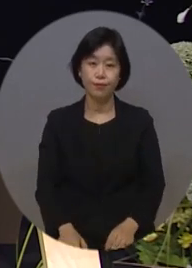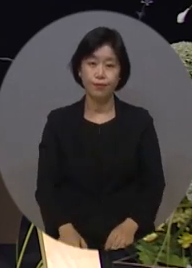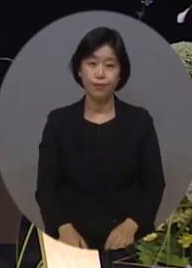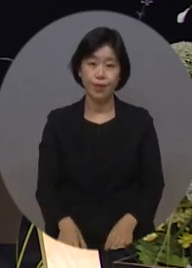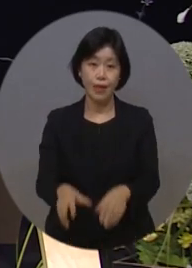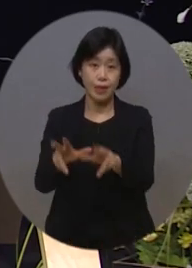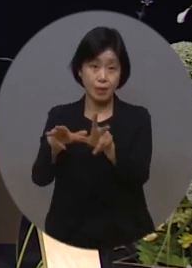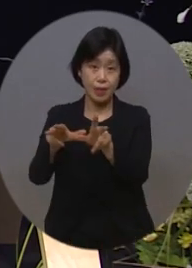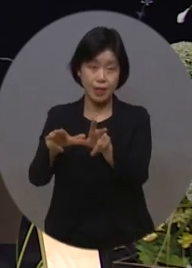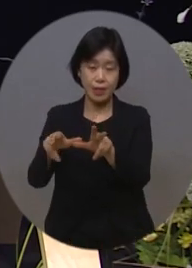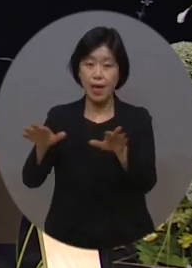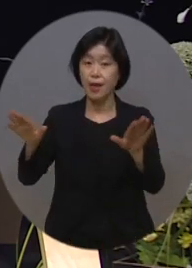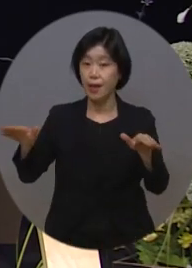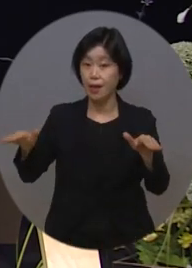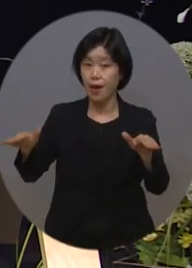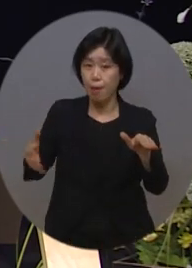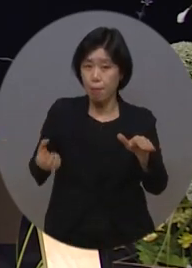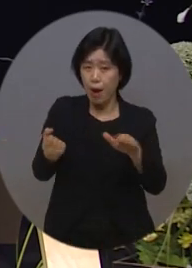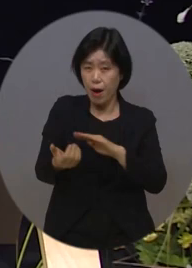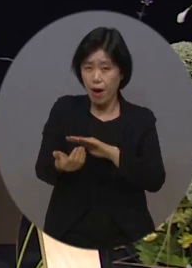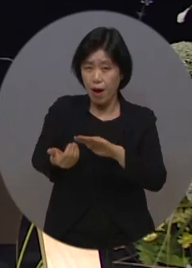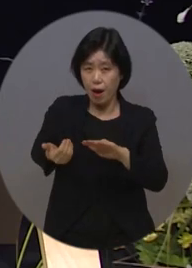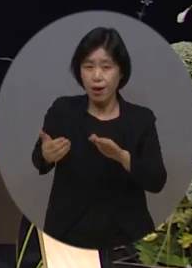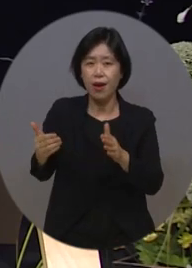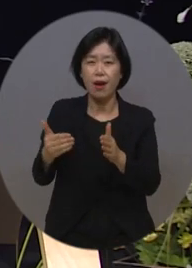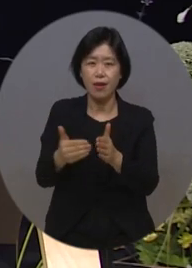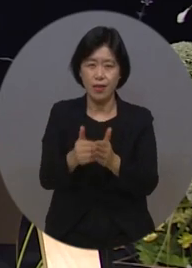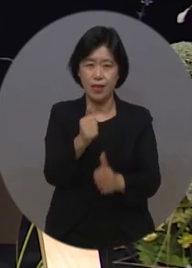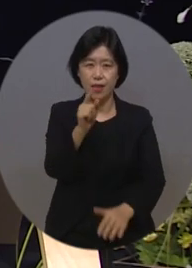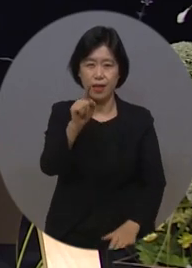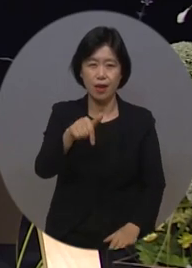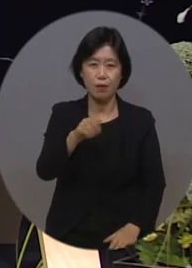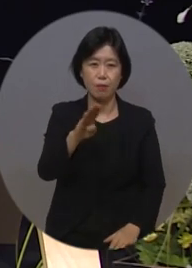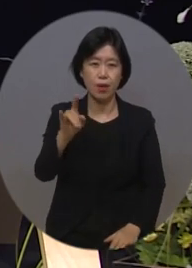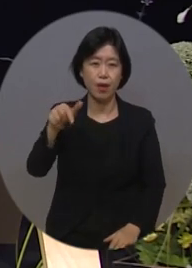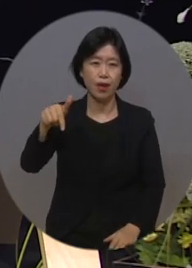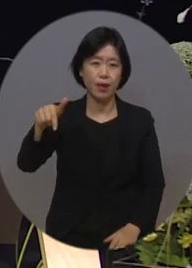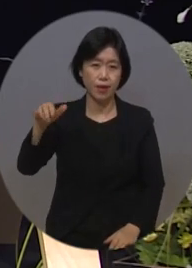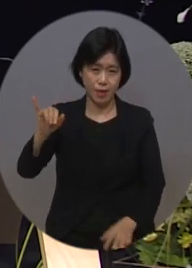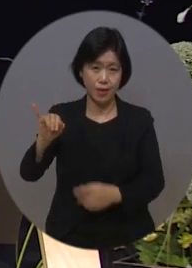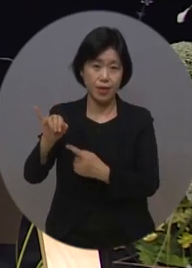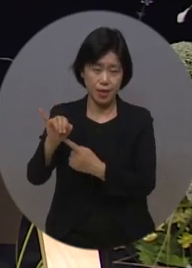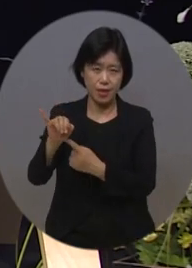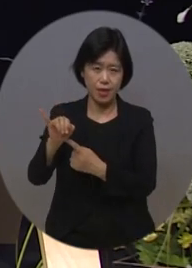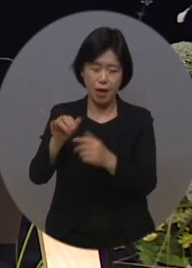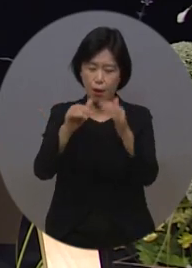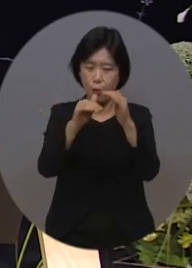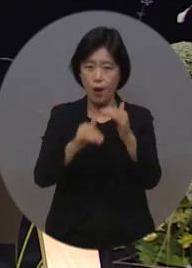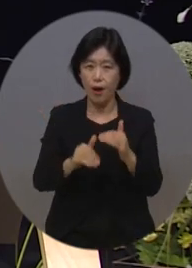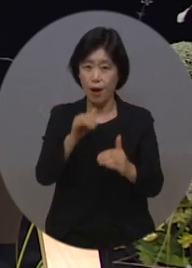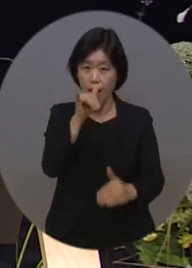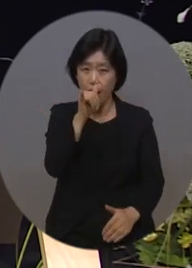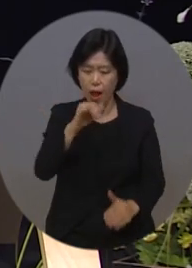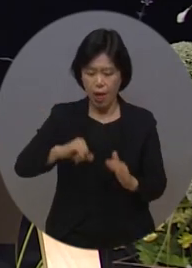잠자리는 날개를 얻기 전까지 학배기로 불리는 애벌레의 생태를 거칩니다.